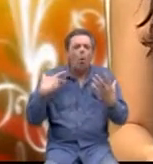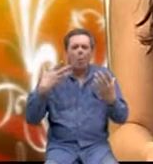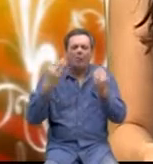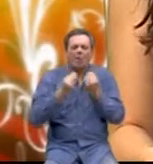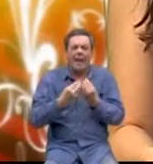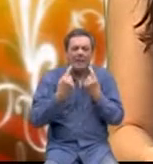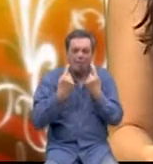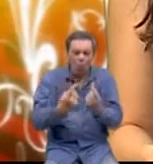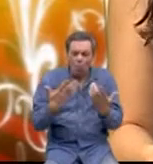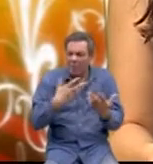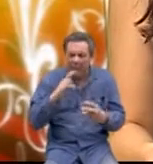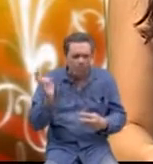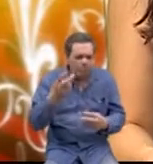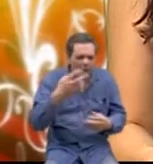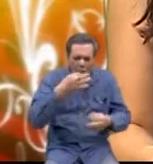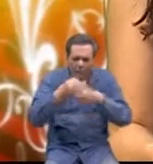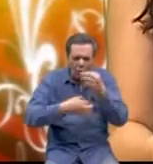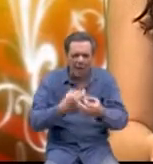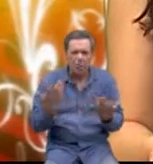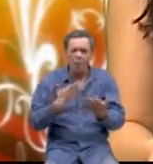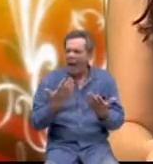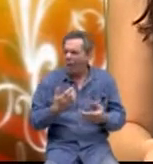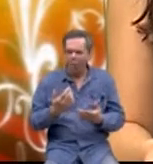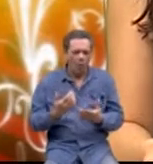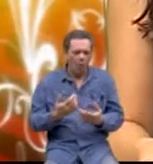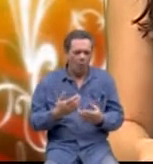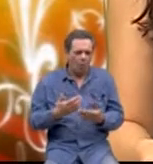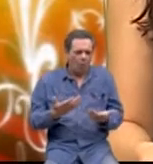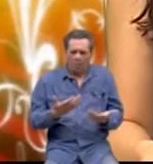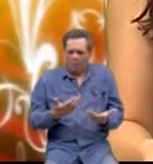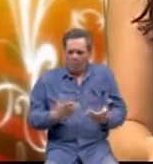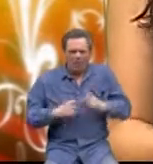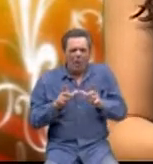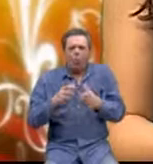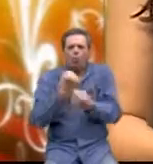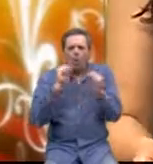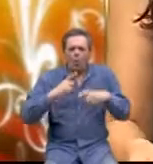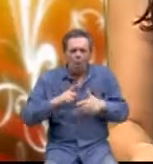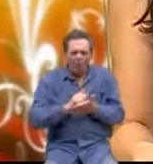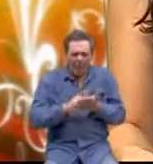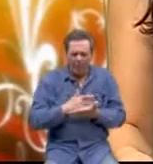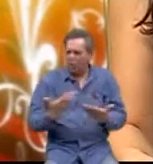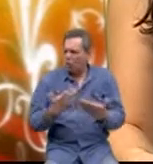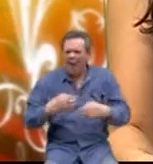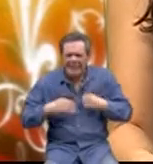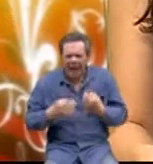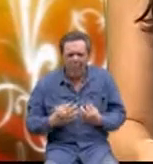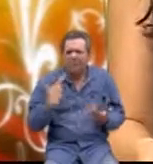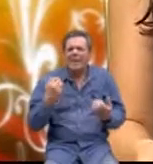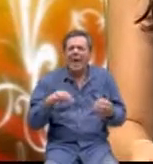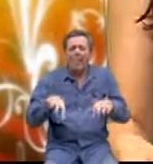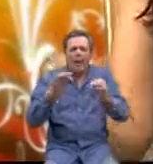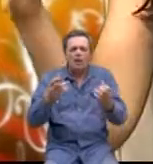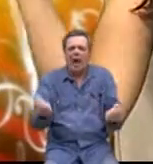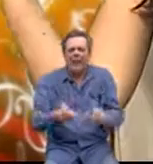da, gdje tražiti informacije, kako provodi slobodno vrijeme, što je za nas zdravo, gdje takve aktivnosti naći. To